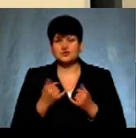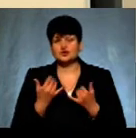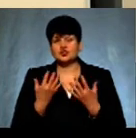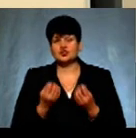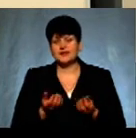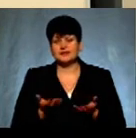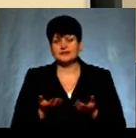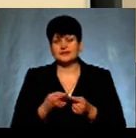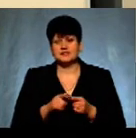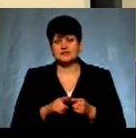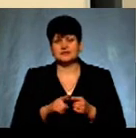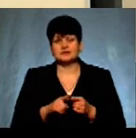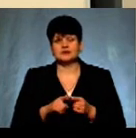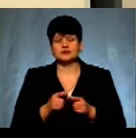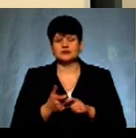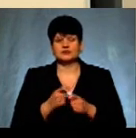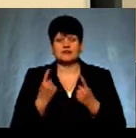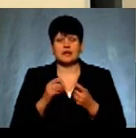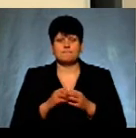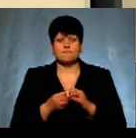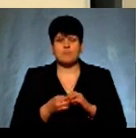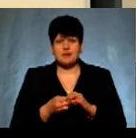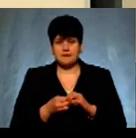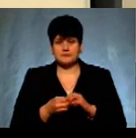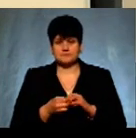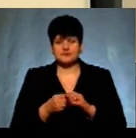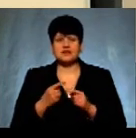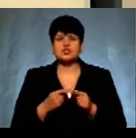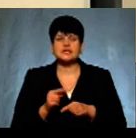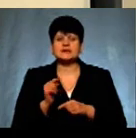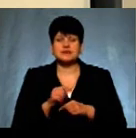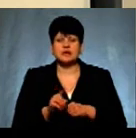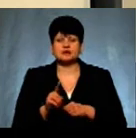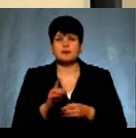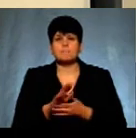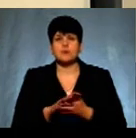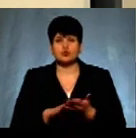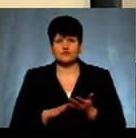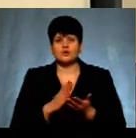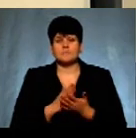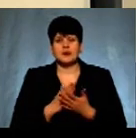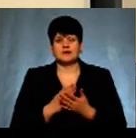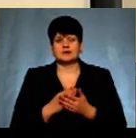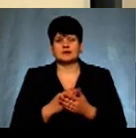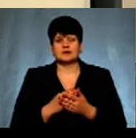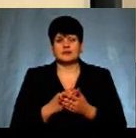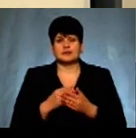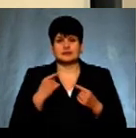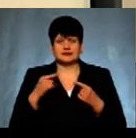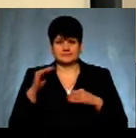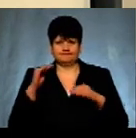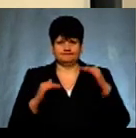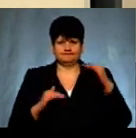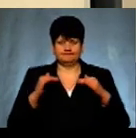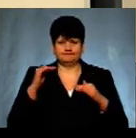день дуже така велика проблема, тому що і через те, що ми продовжуємо мати такий різкий дисбаланс на ринку праці